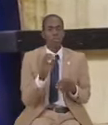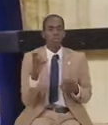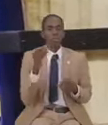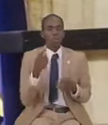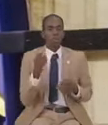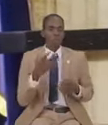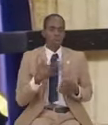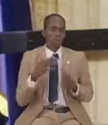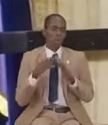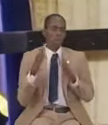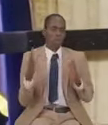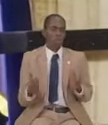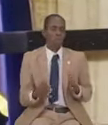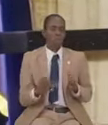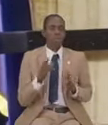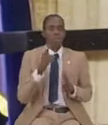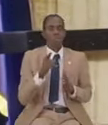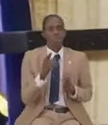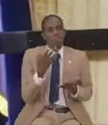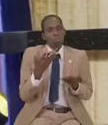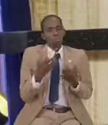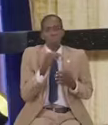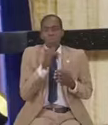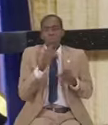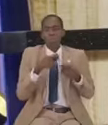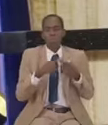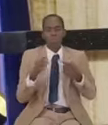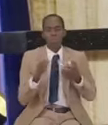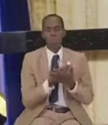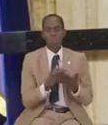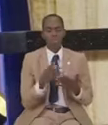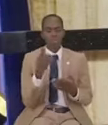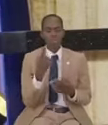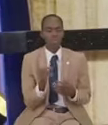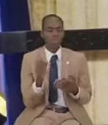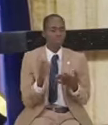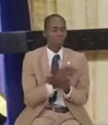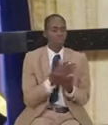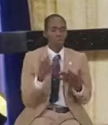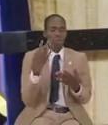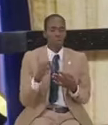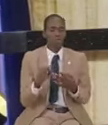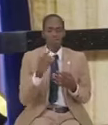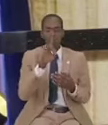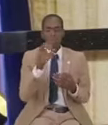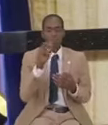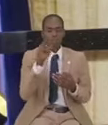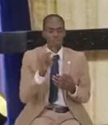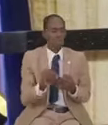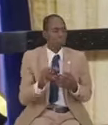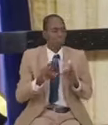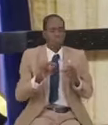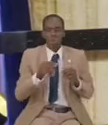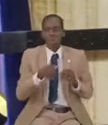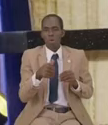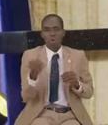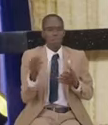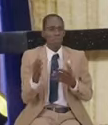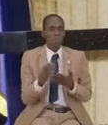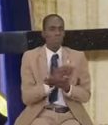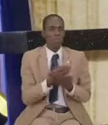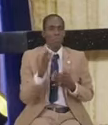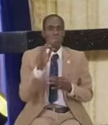et s'ils n'allons pas chanter les chansons de chants de Sion pas de toute chanson s'ils n'allons pas parler de Jérusalem le